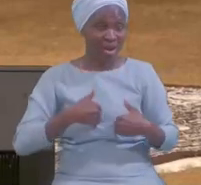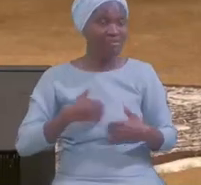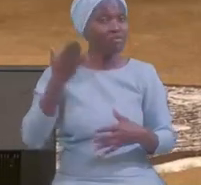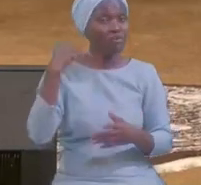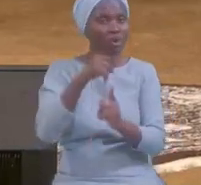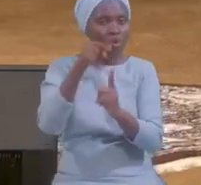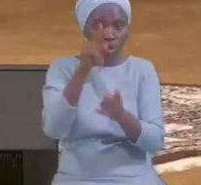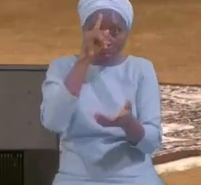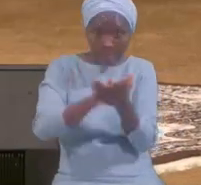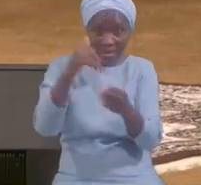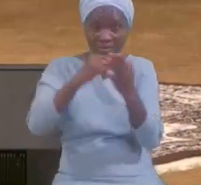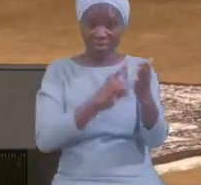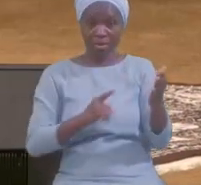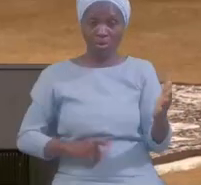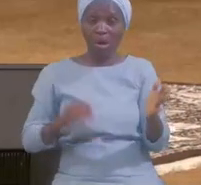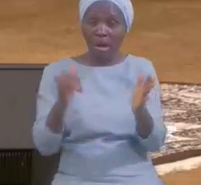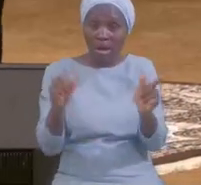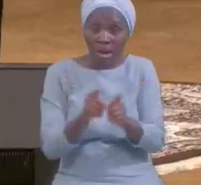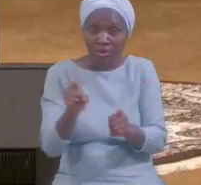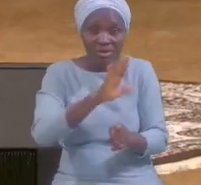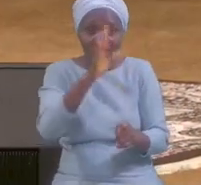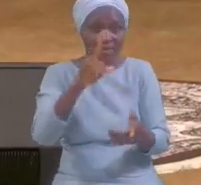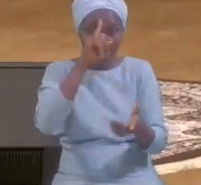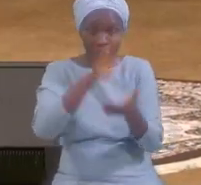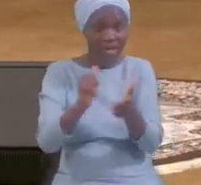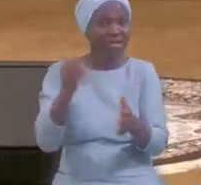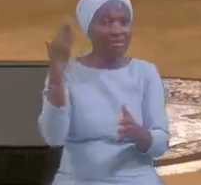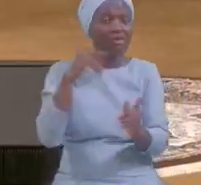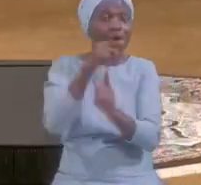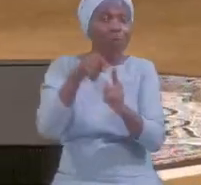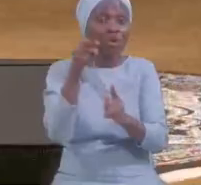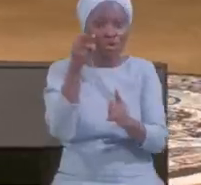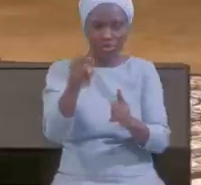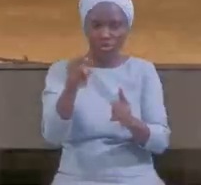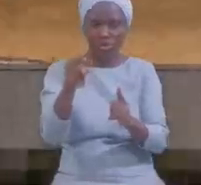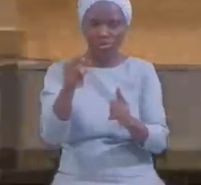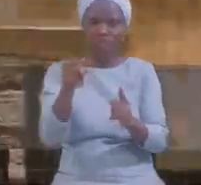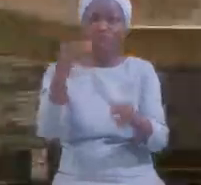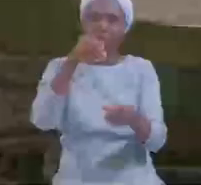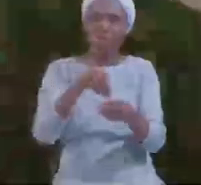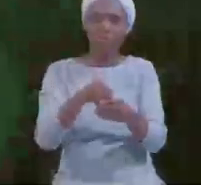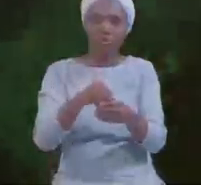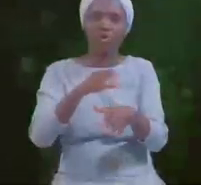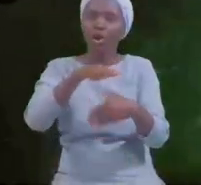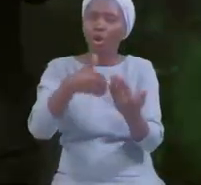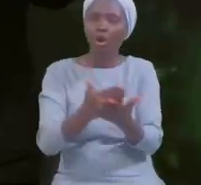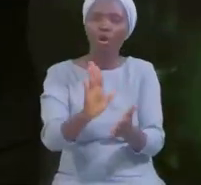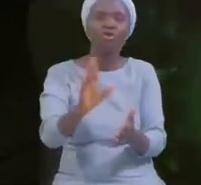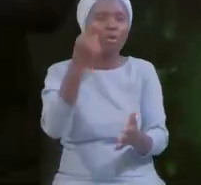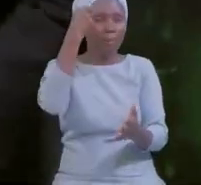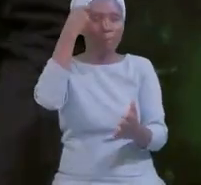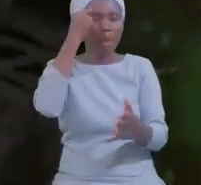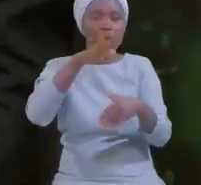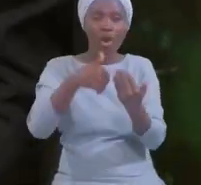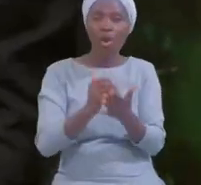tu n'en avais jamais cru, et si tu as tout ton cœur, toute ton âme, et tu